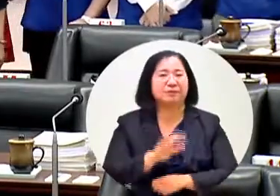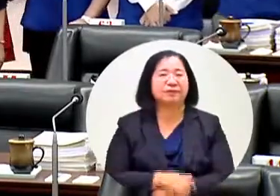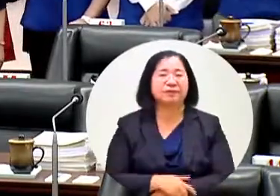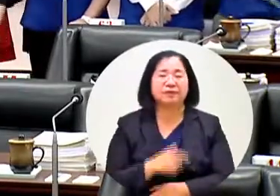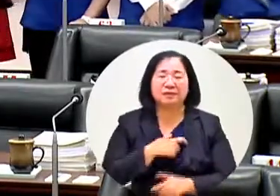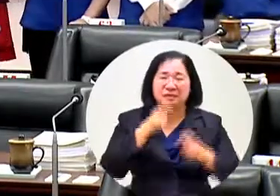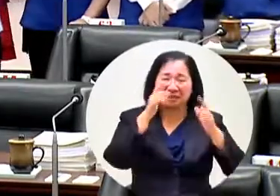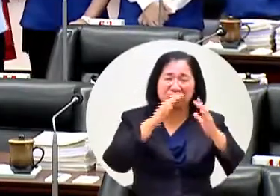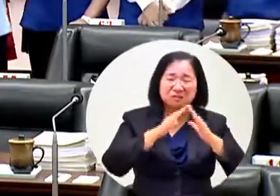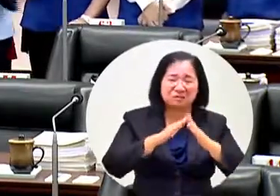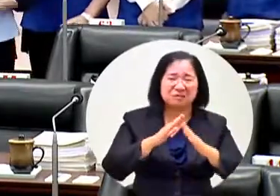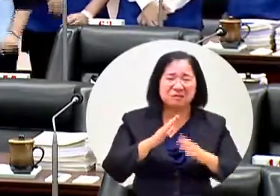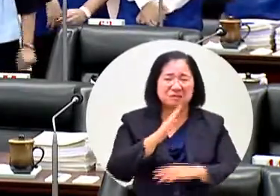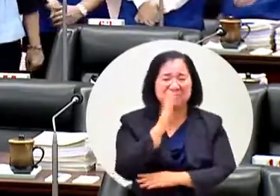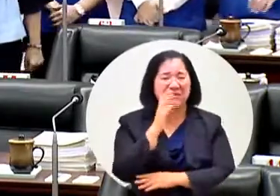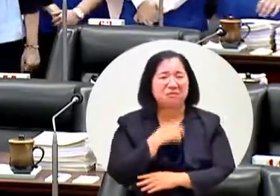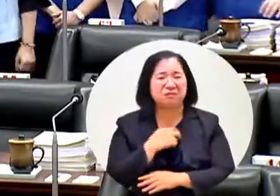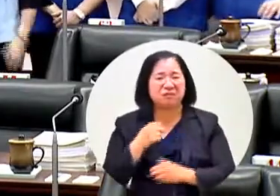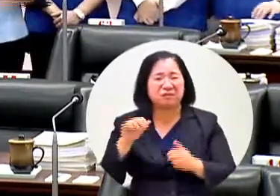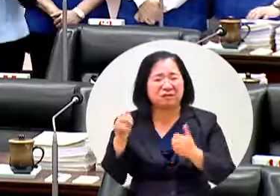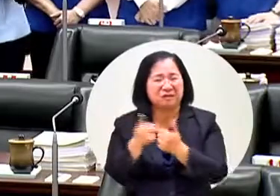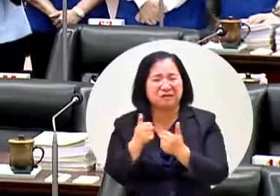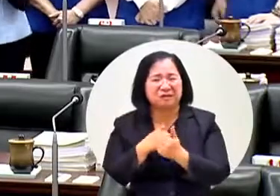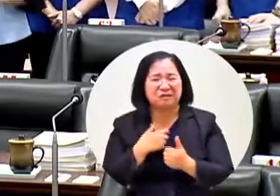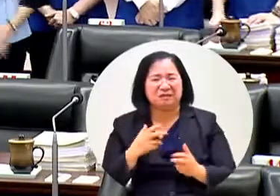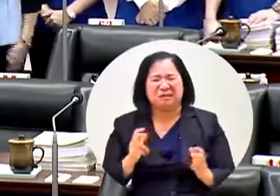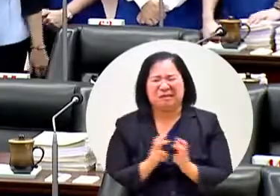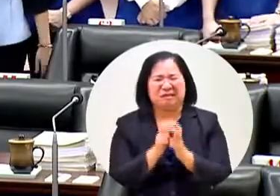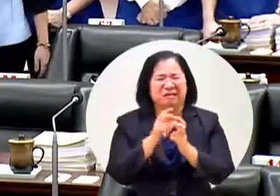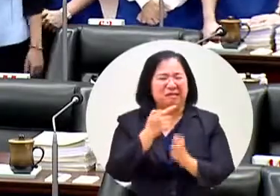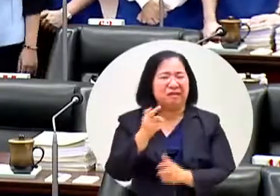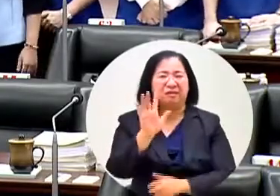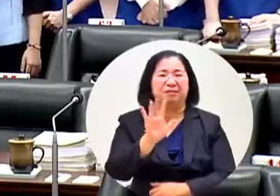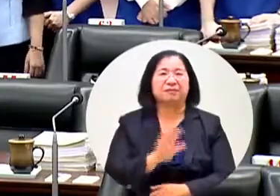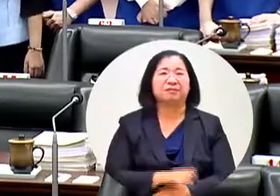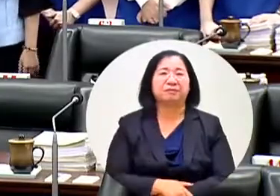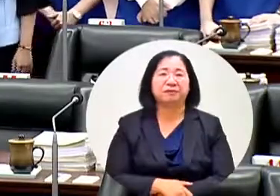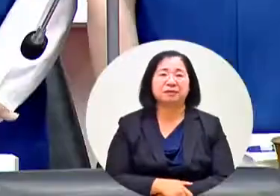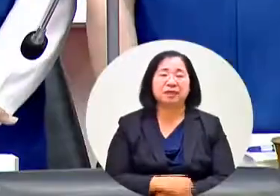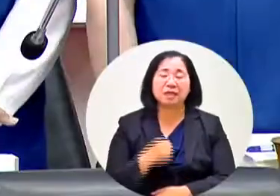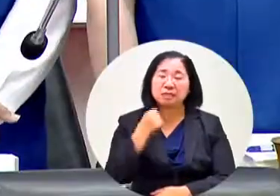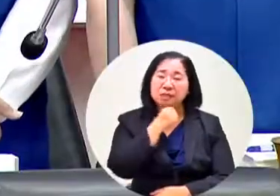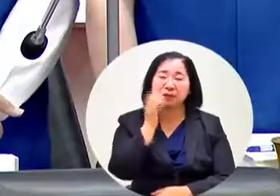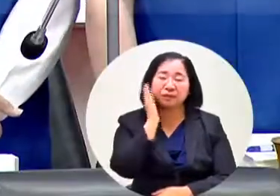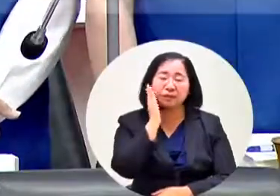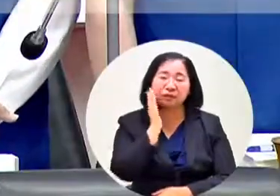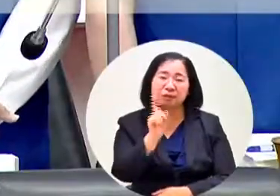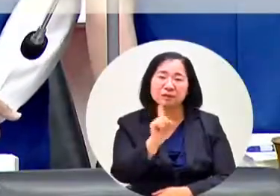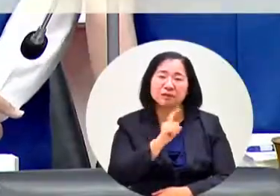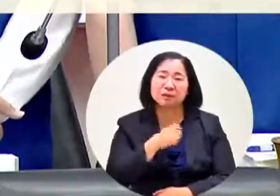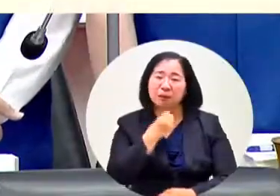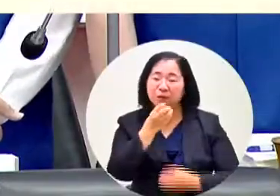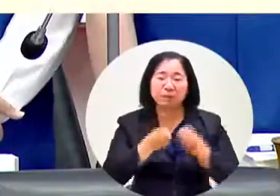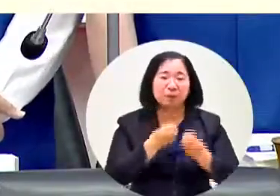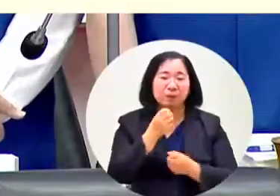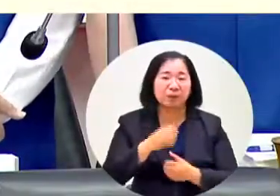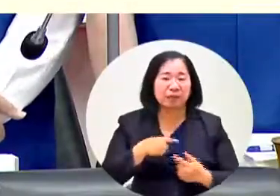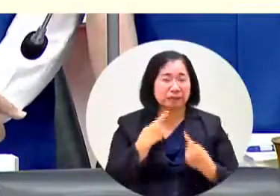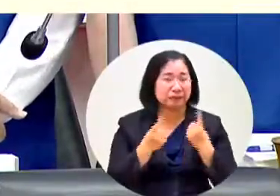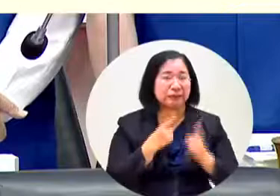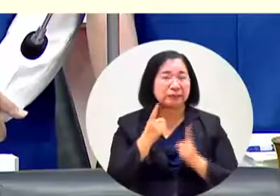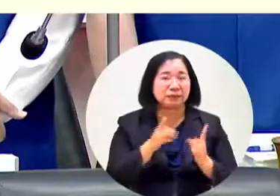议长，好，那市长，我们其实今天国民党团哦，阮徛伫遮几排。为的就是我们希望民进党专心市